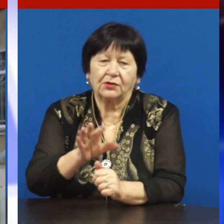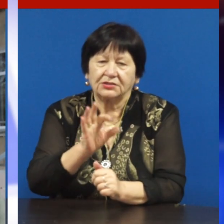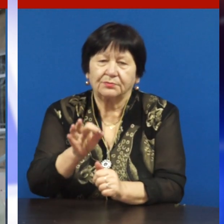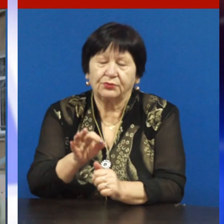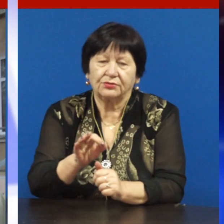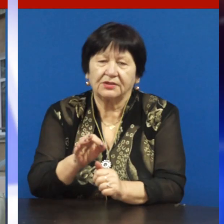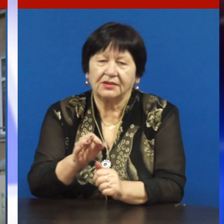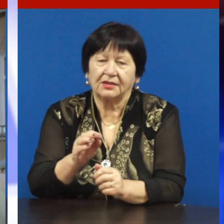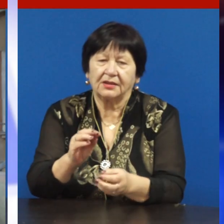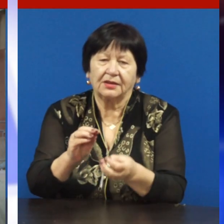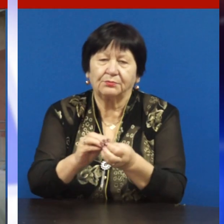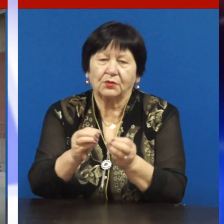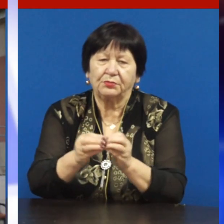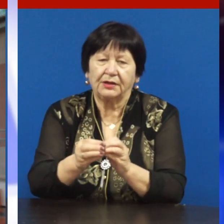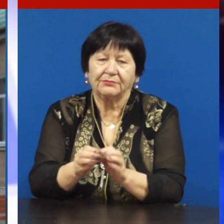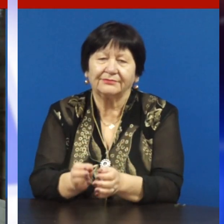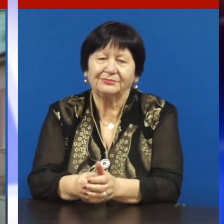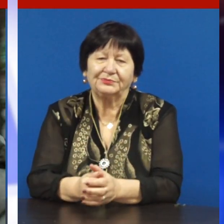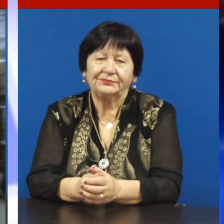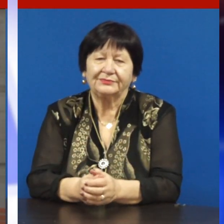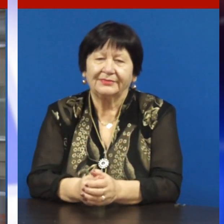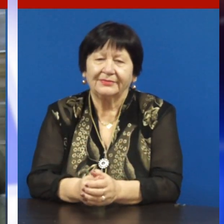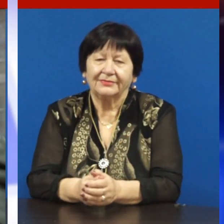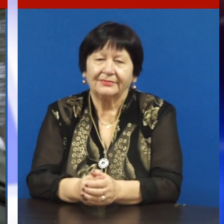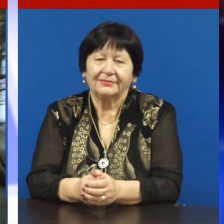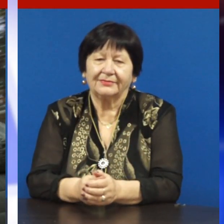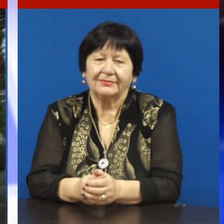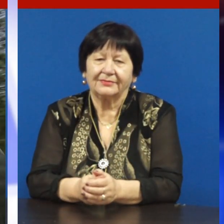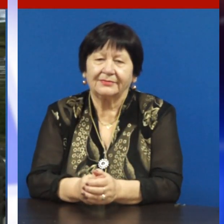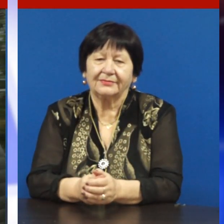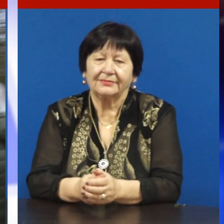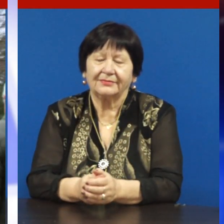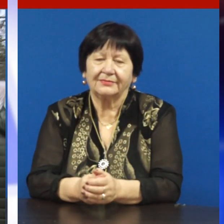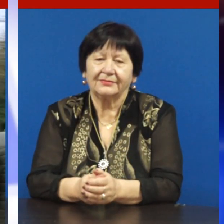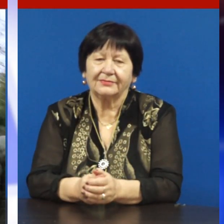bucluc Apăi mai mai toată treaba asta o zi bună da